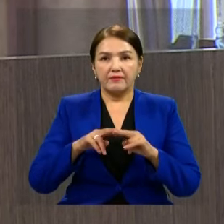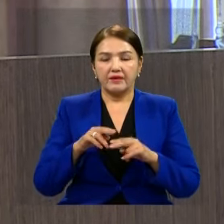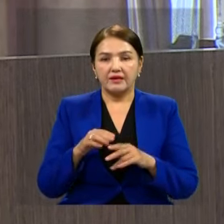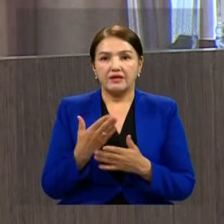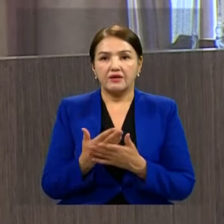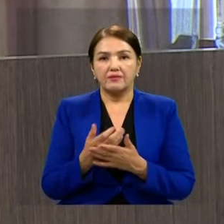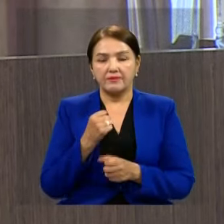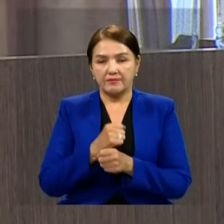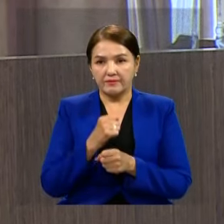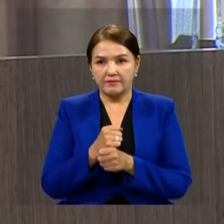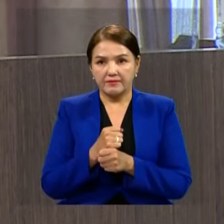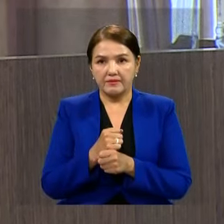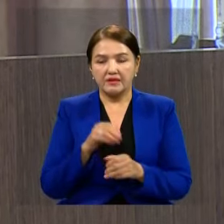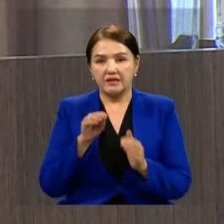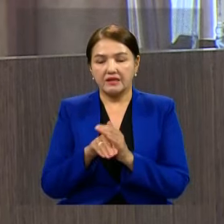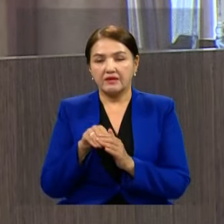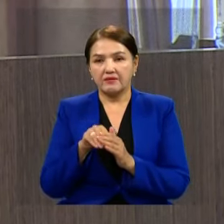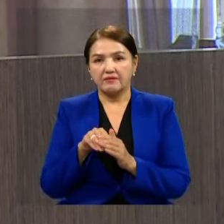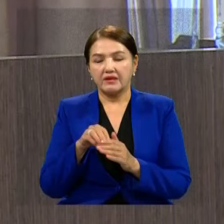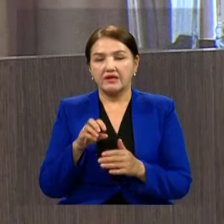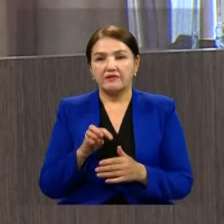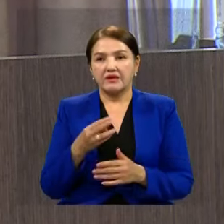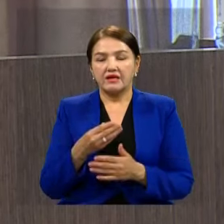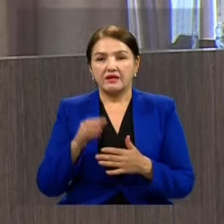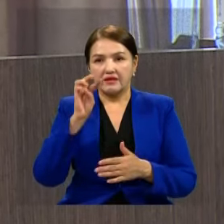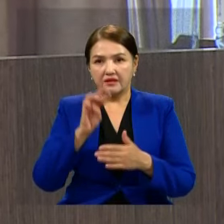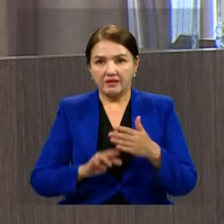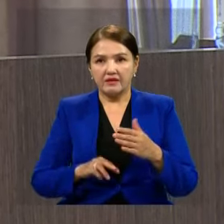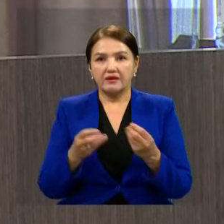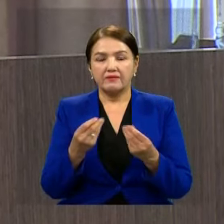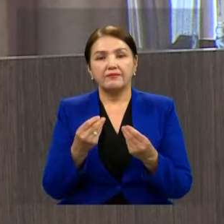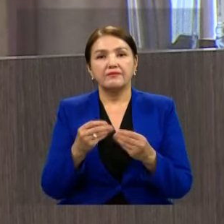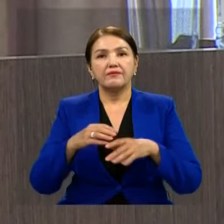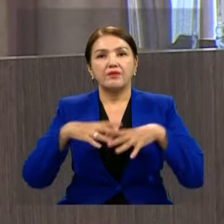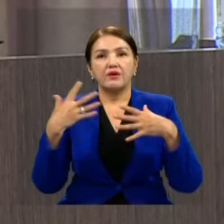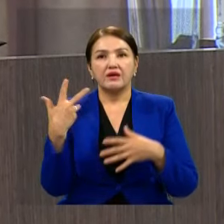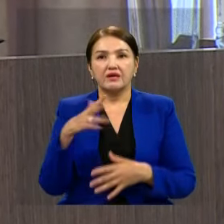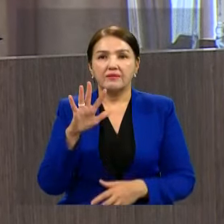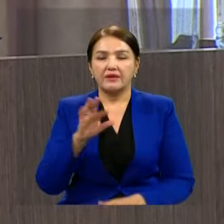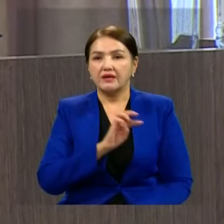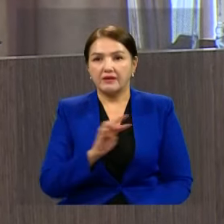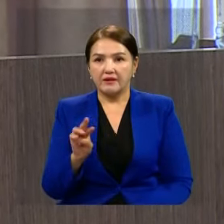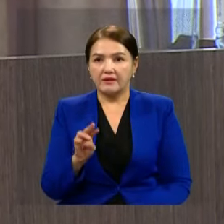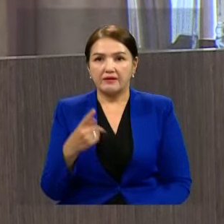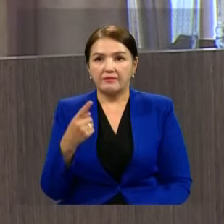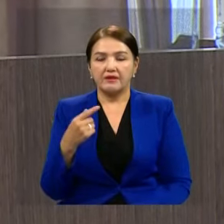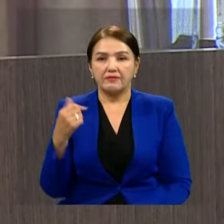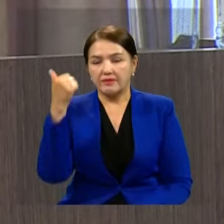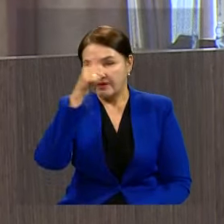градостроительной и строительной деятельности. Наложено административное взыскание в виде штрафа на сумму более 35 миллионов за первое